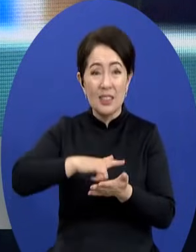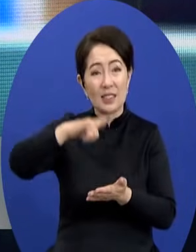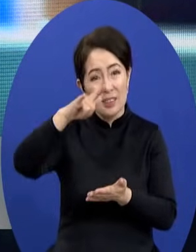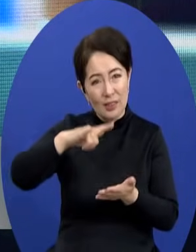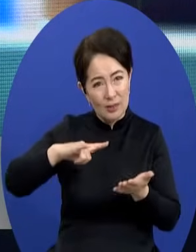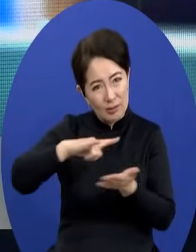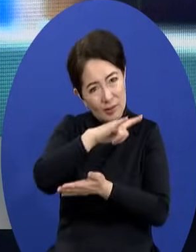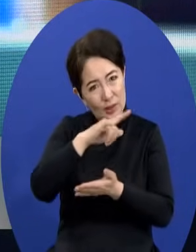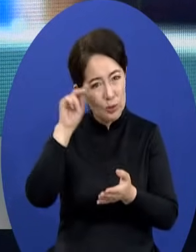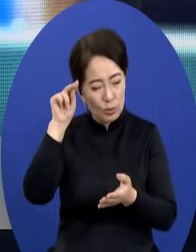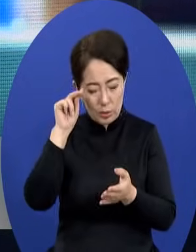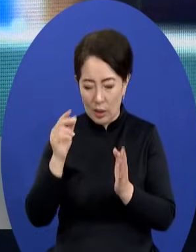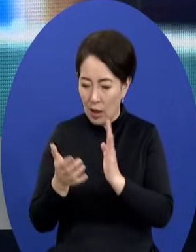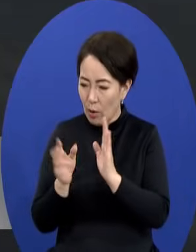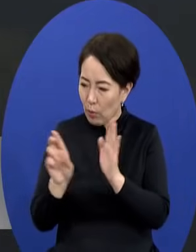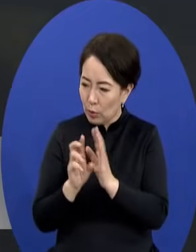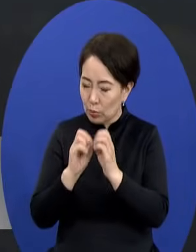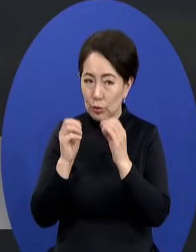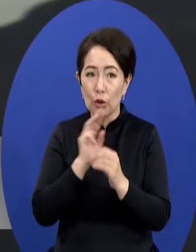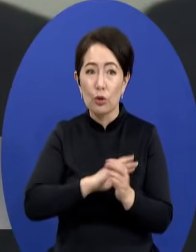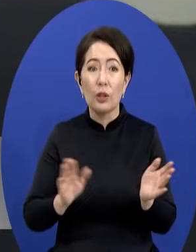бүрдүүлэхээр хамтран ажиллаж эхэллээ.